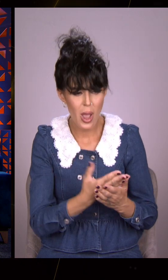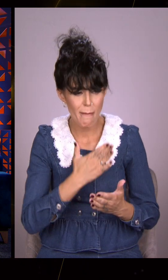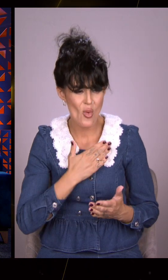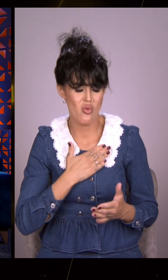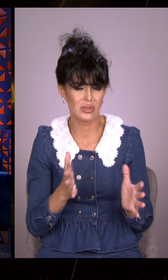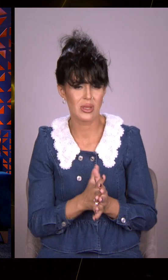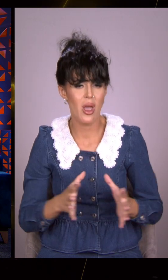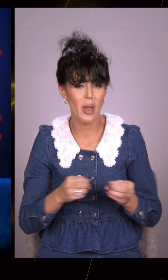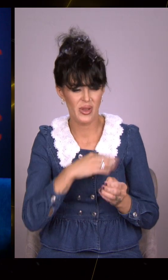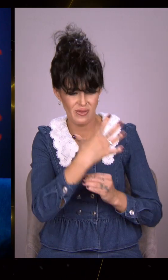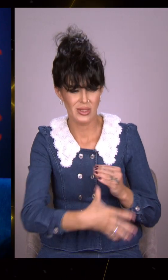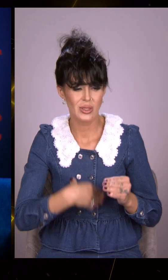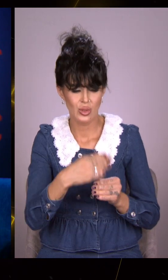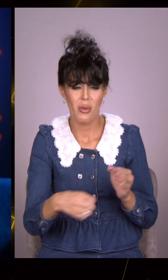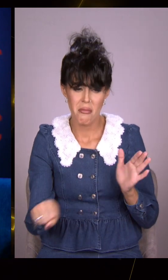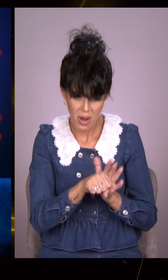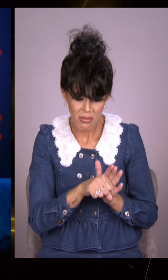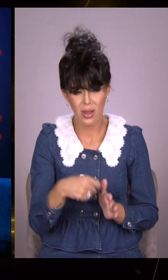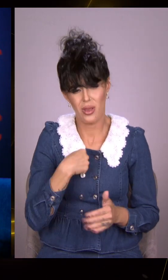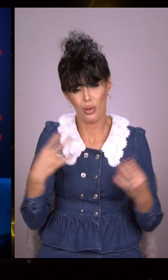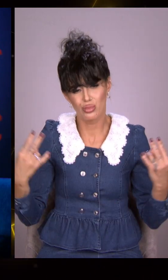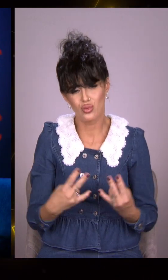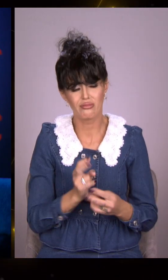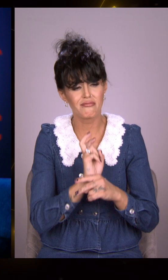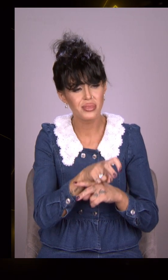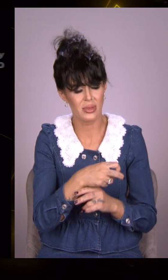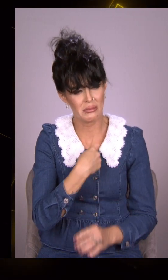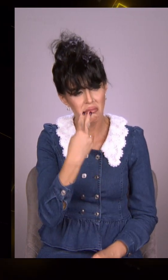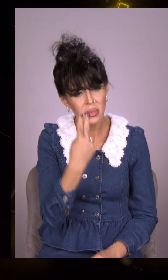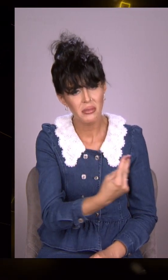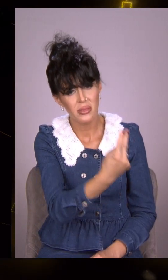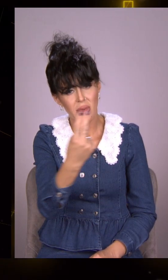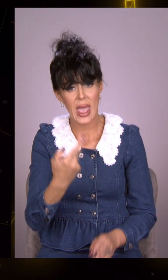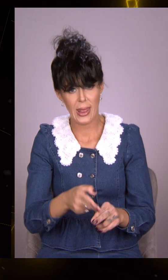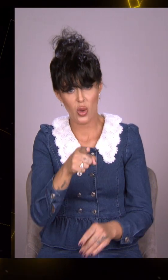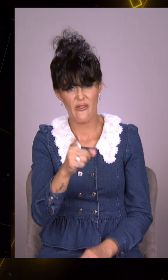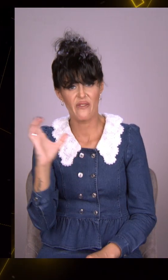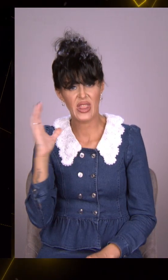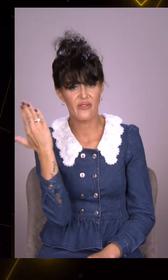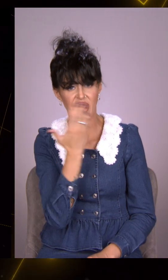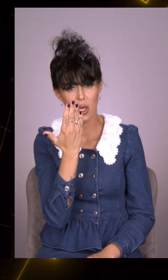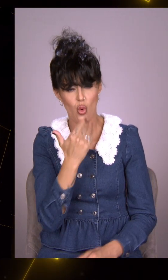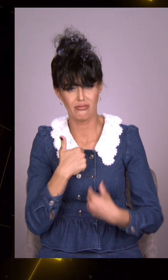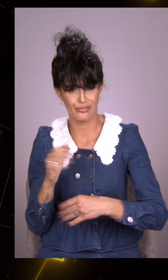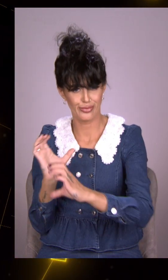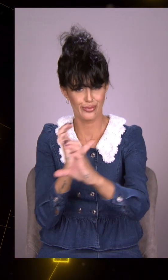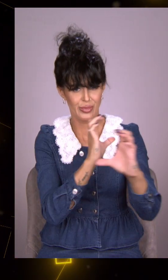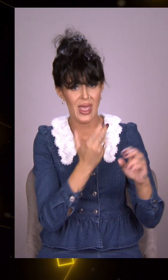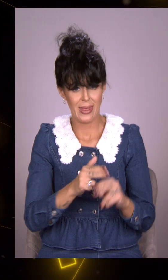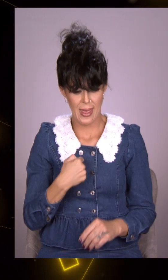прийшла сюди в будинок, на подвір'я. От якраз це відео я зняла, це от те, що я побачила, коли я туди